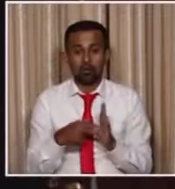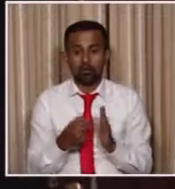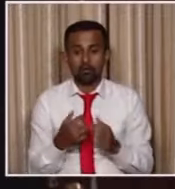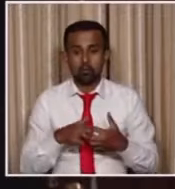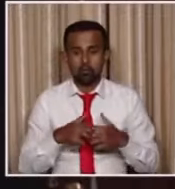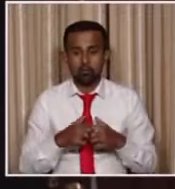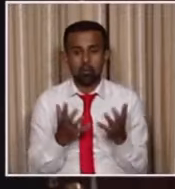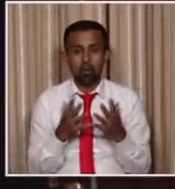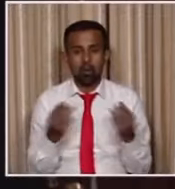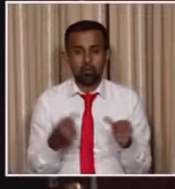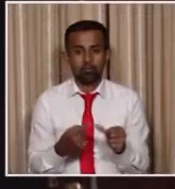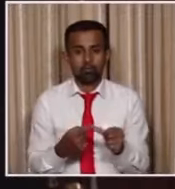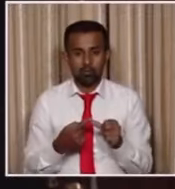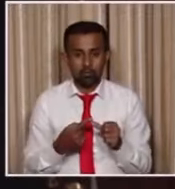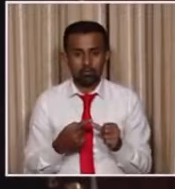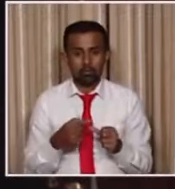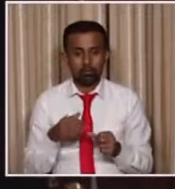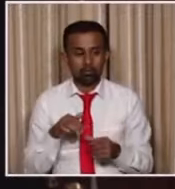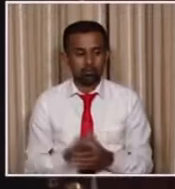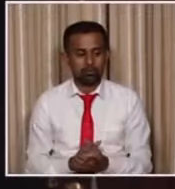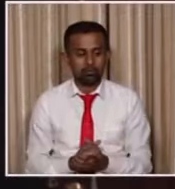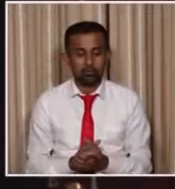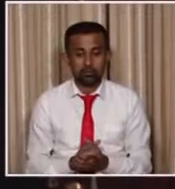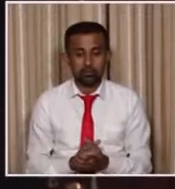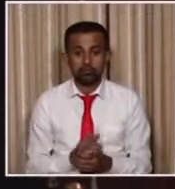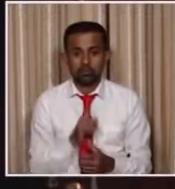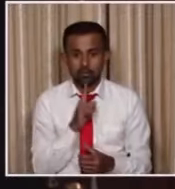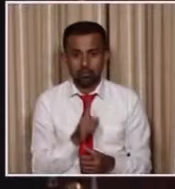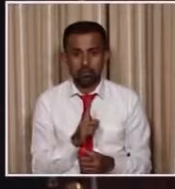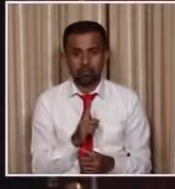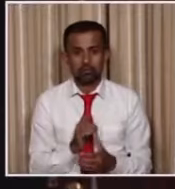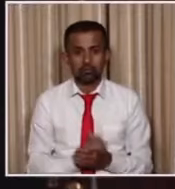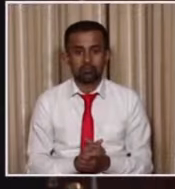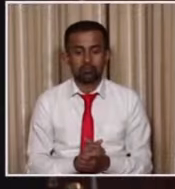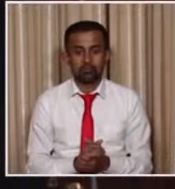අර්බුදයට විසඳුම් අපි තුලම තිබෙනවා ඒව ගන්න කියලායි මම ඉල්ලීම කරන්නේ මේ අවස්ථාවේදී.